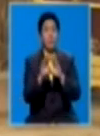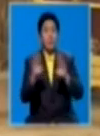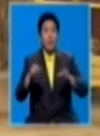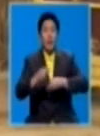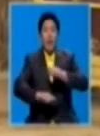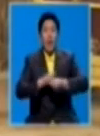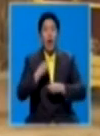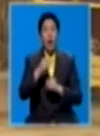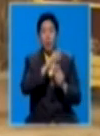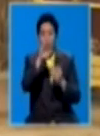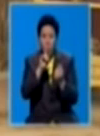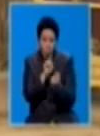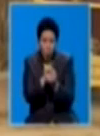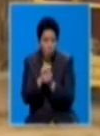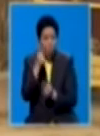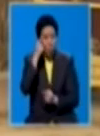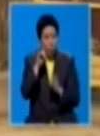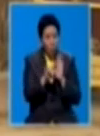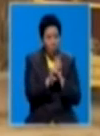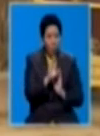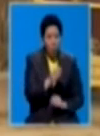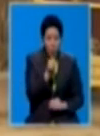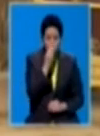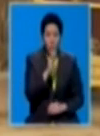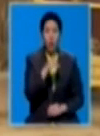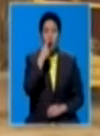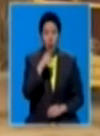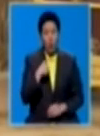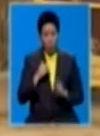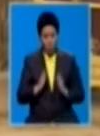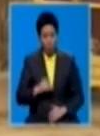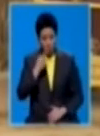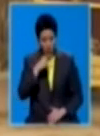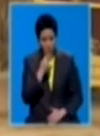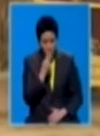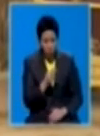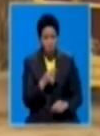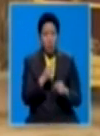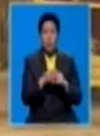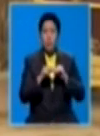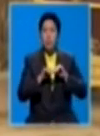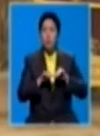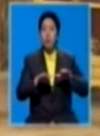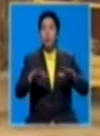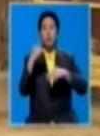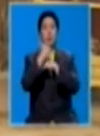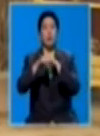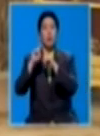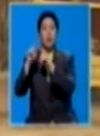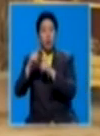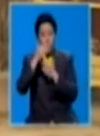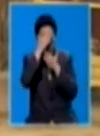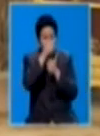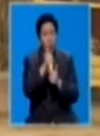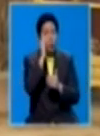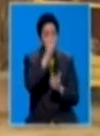ลาดให้มากขึ้นสร้างความนิยมโดยเฉพาะคนไทยด้วยกันนะครับได้อุดหนุนกันเองแล้วก็มีชื่อเสียงไปถึงต่างประเทศด้วยจะได้มีผลในเรื่องการส่ง